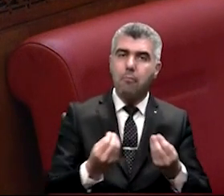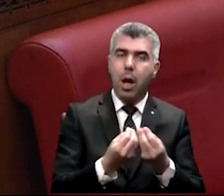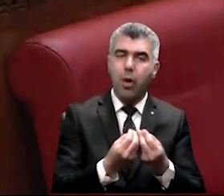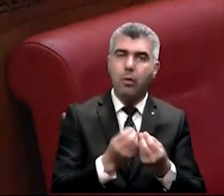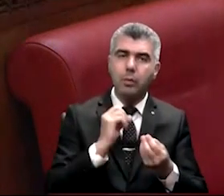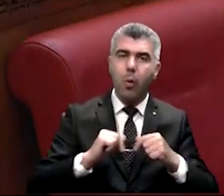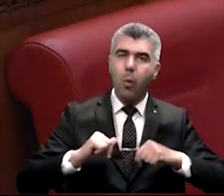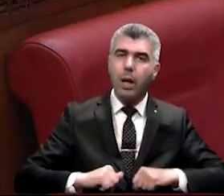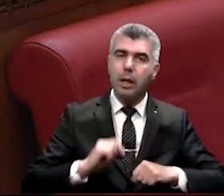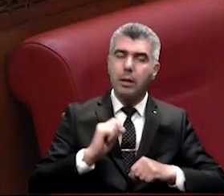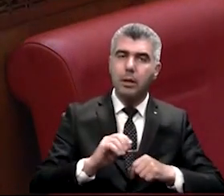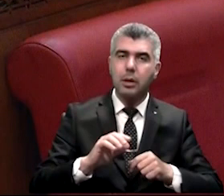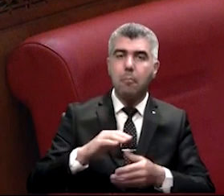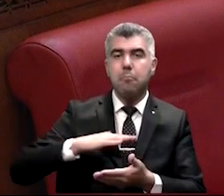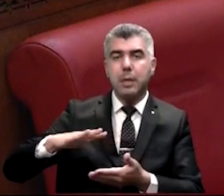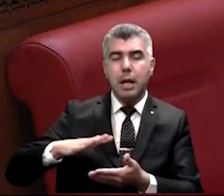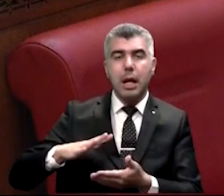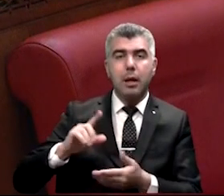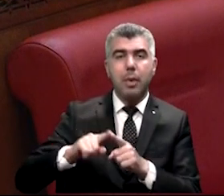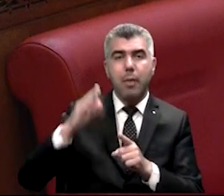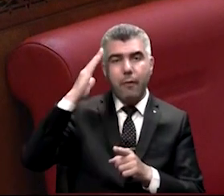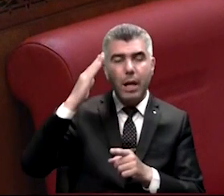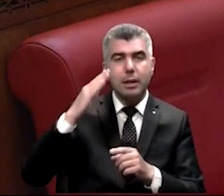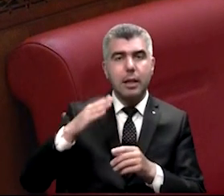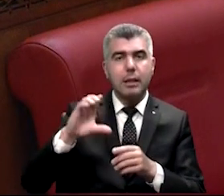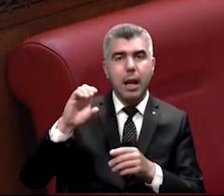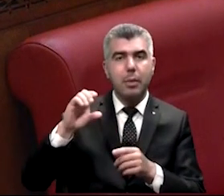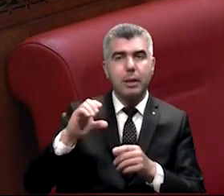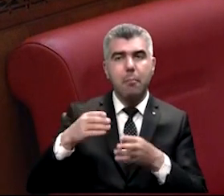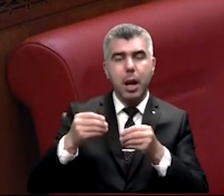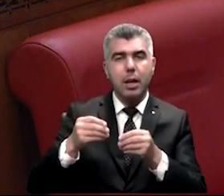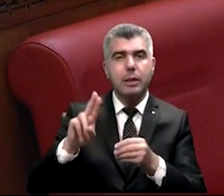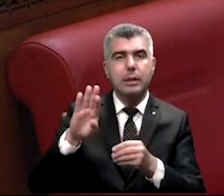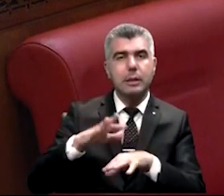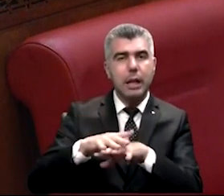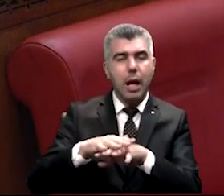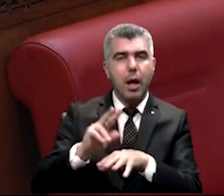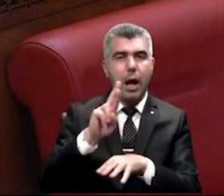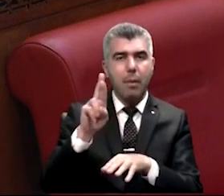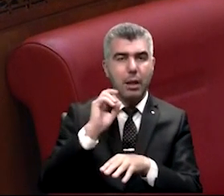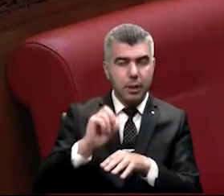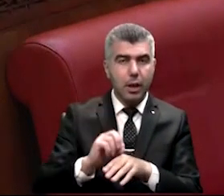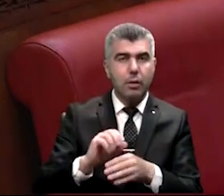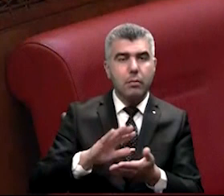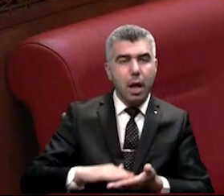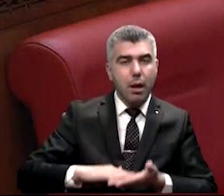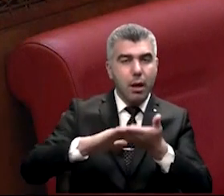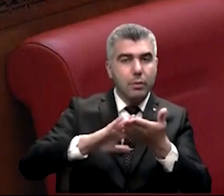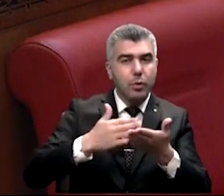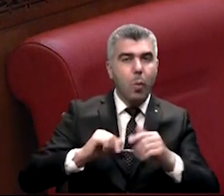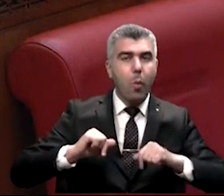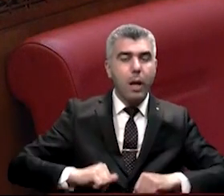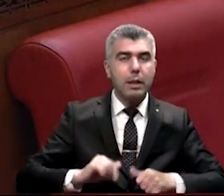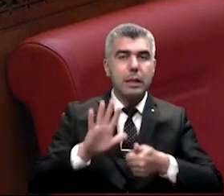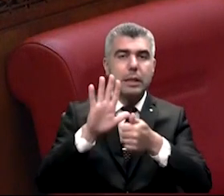وزاريه اخرى همت كلا من مدن فاس والرباط ومراكش وصوره وسلا وتطوان وغيرها حيث فاقت المساهمه الماليه للوزاره